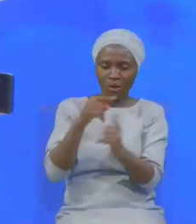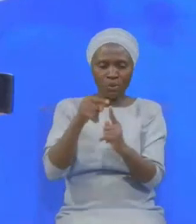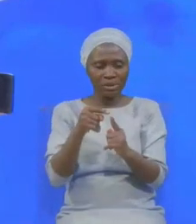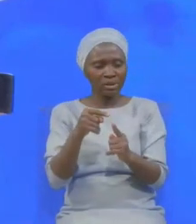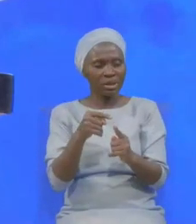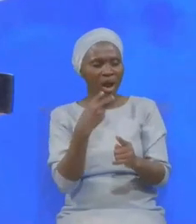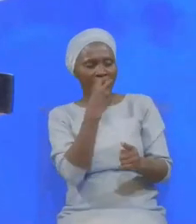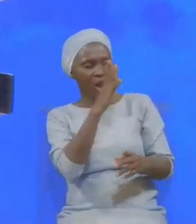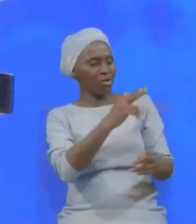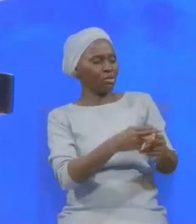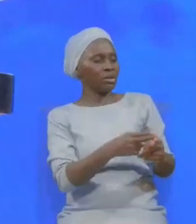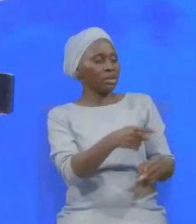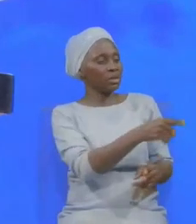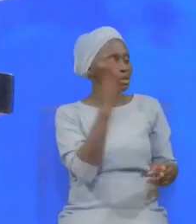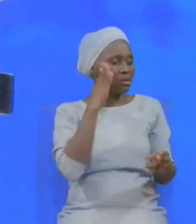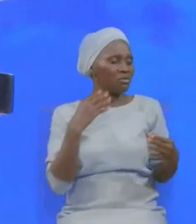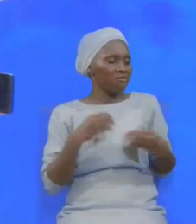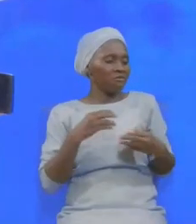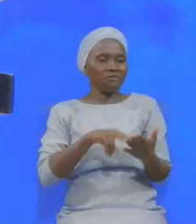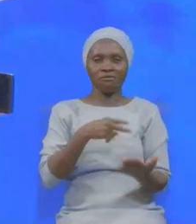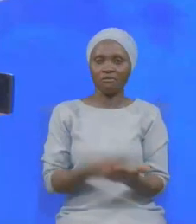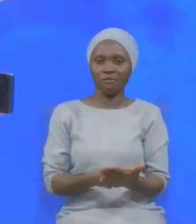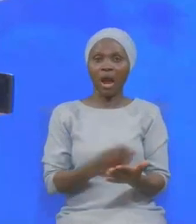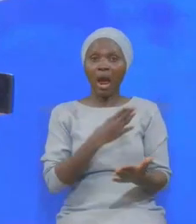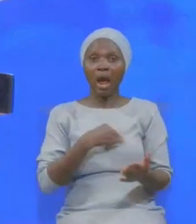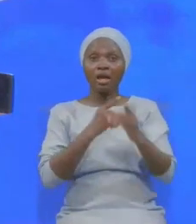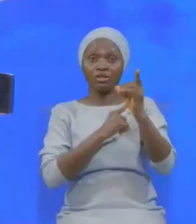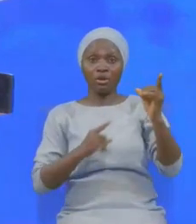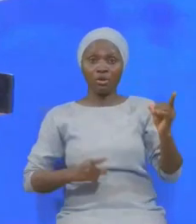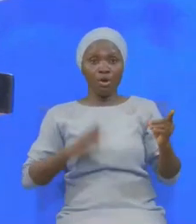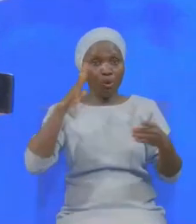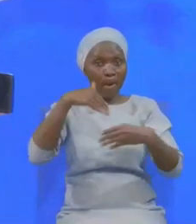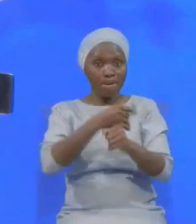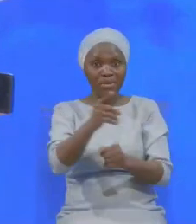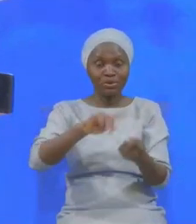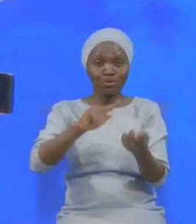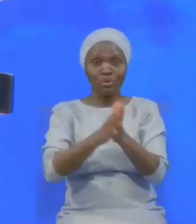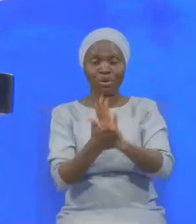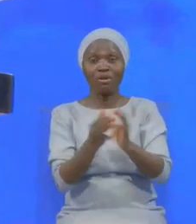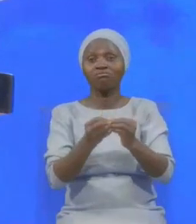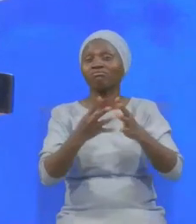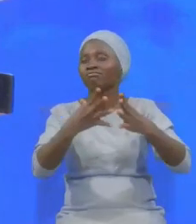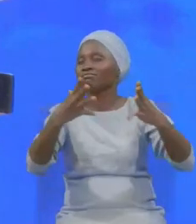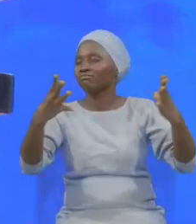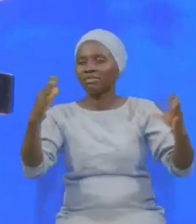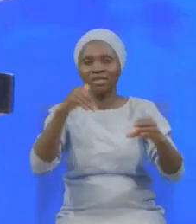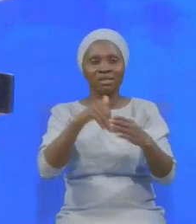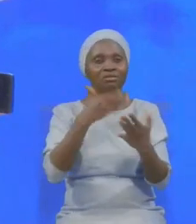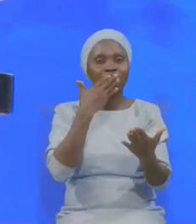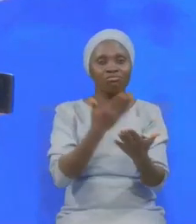ils trembleront. L'Éternel te comblera de bien en multipliant le fruit de tes